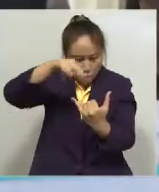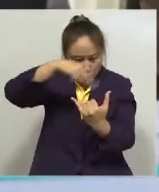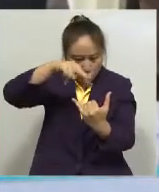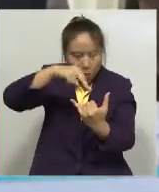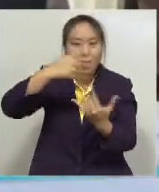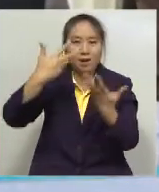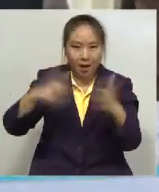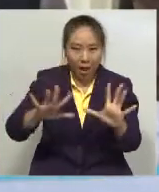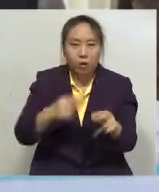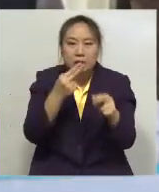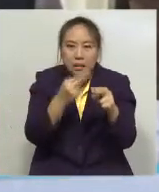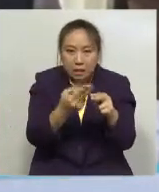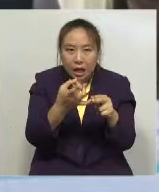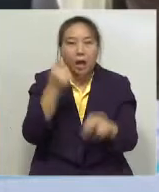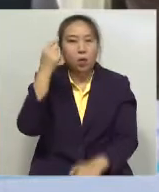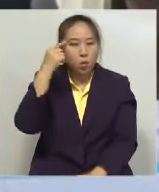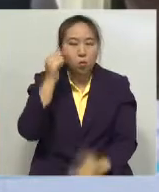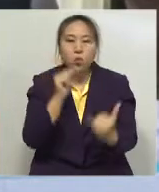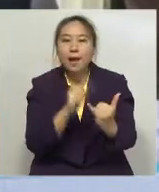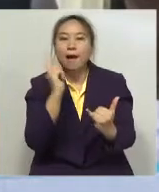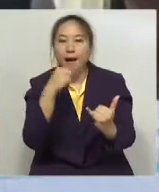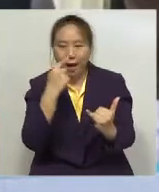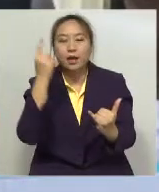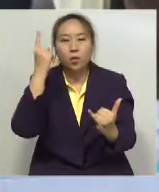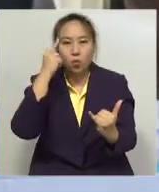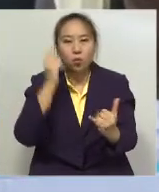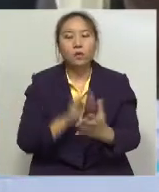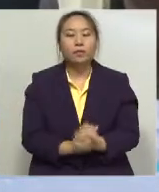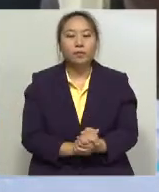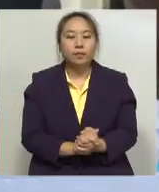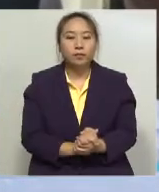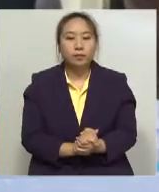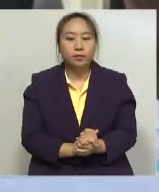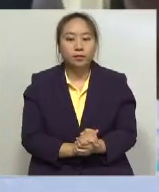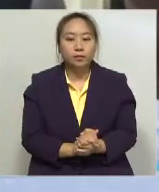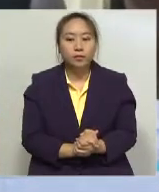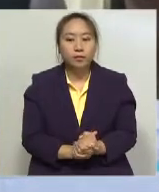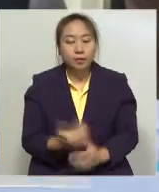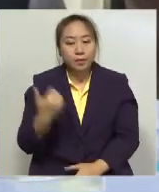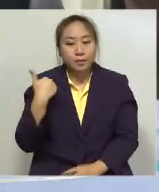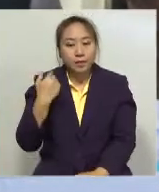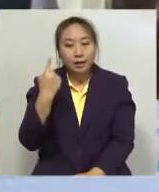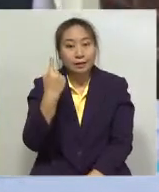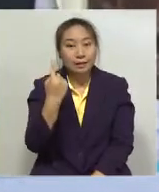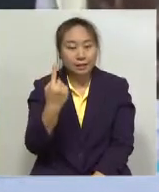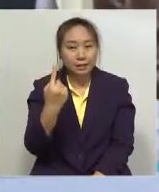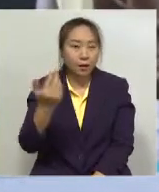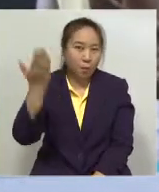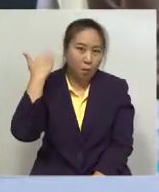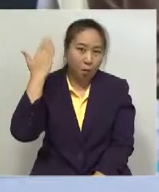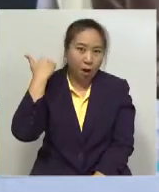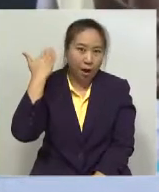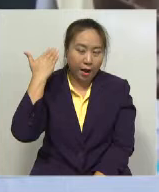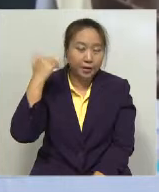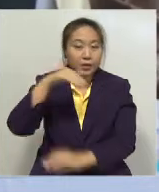อยรู้ชื่อรู้ตัวบุคคลเรียบร้อยหมดแล้วนะครับแล้วก็อีก2อีกรายหนึ่งเมื่อวานน